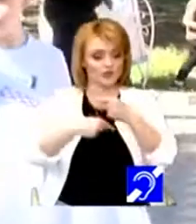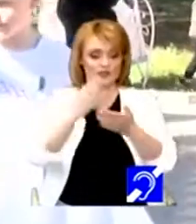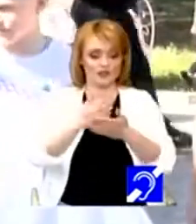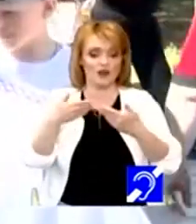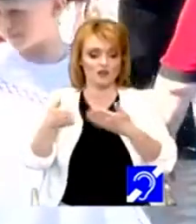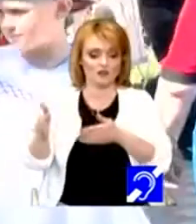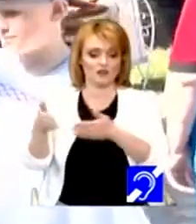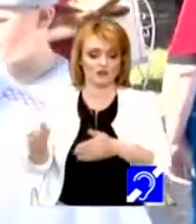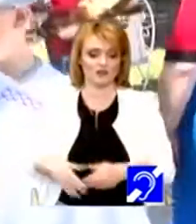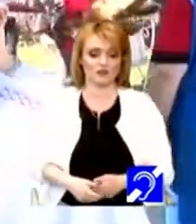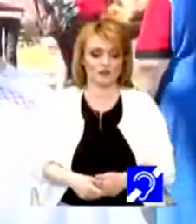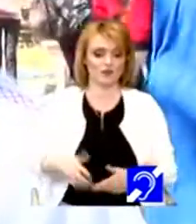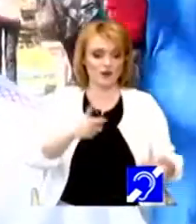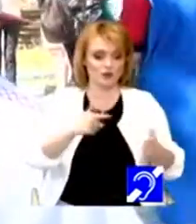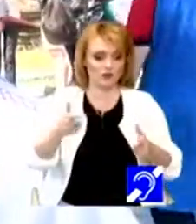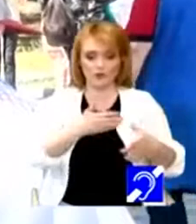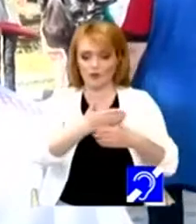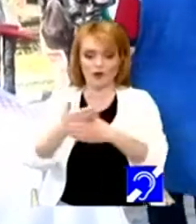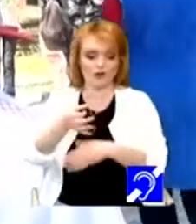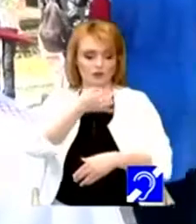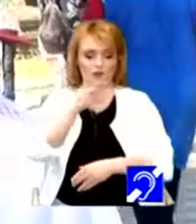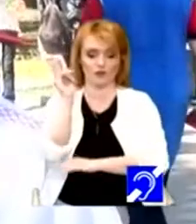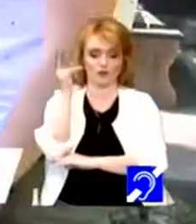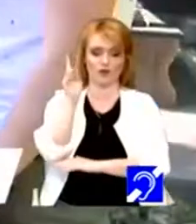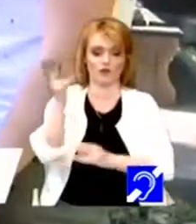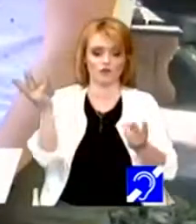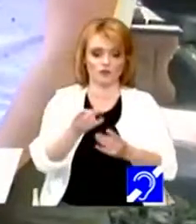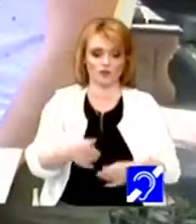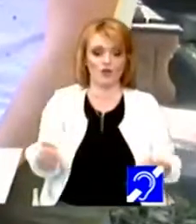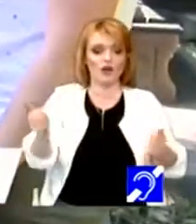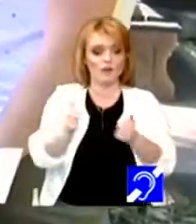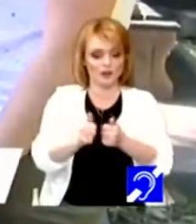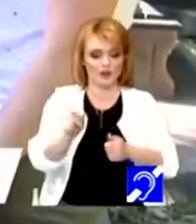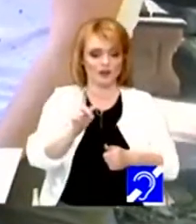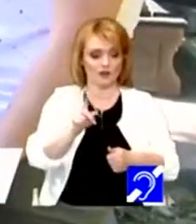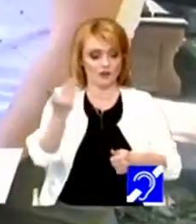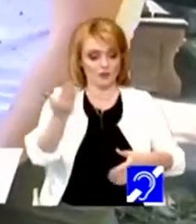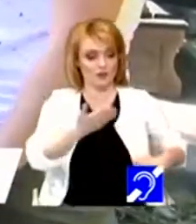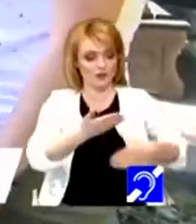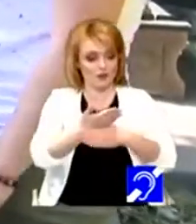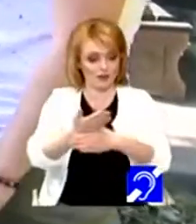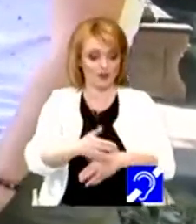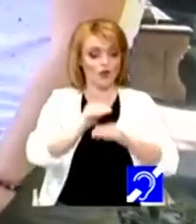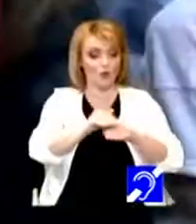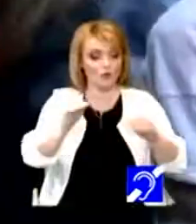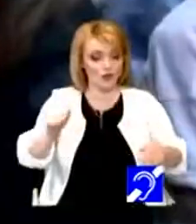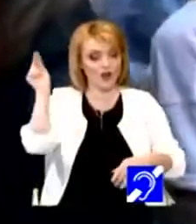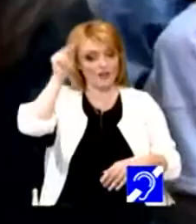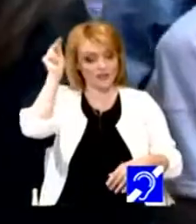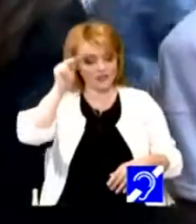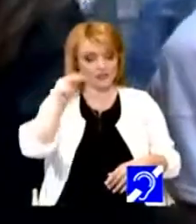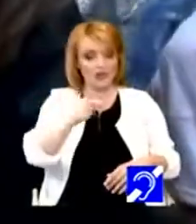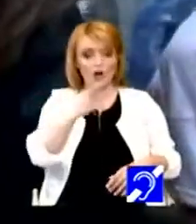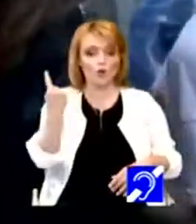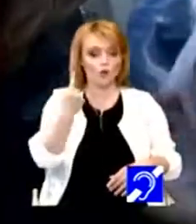și generoși să ajutăm orice copil este are nevoie. Pe lângă faptul că l-au ajutat pe Ștefănel, copiii au învățat